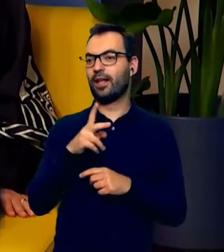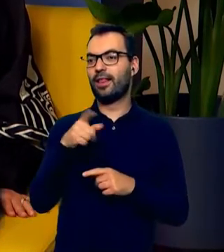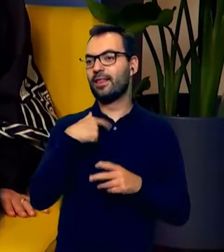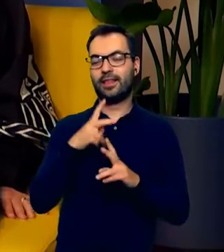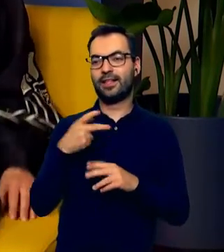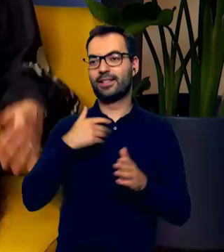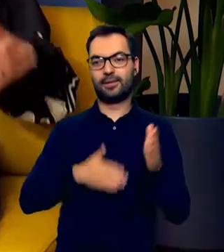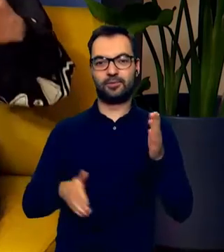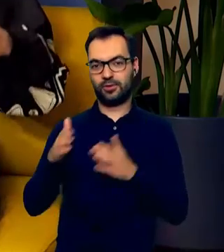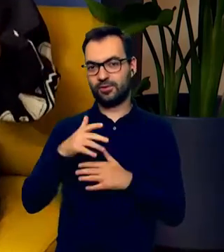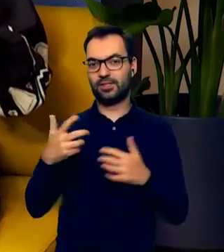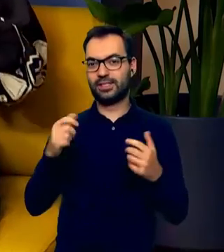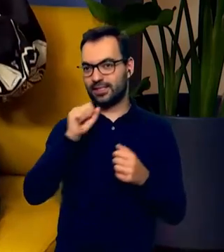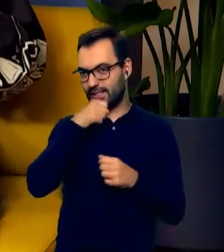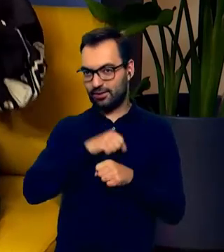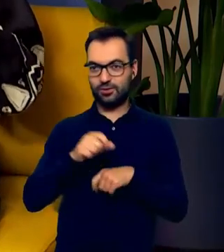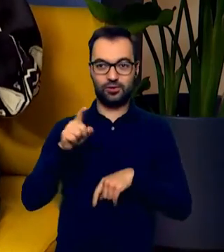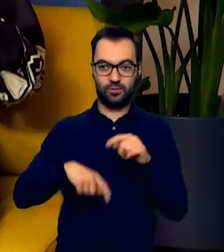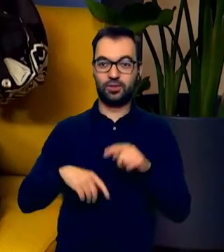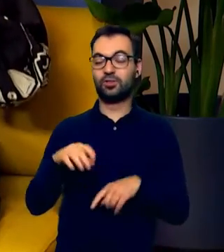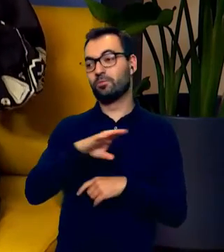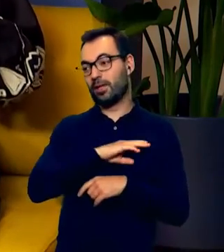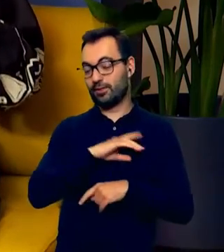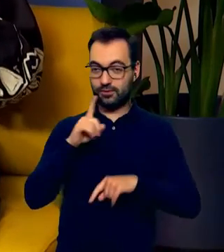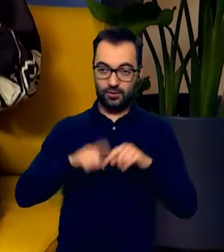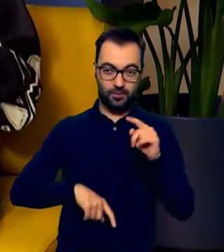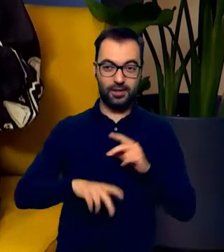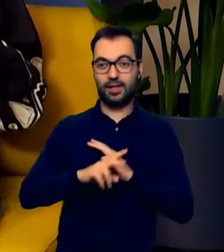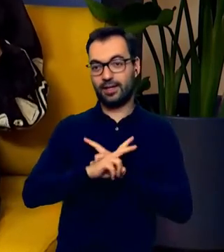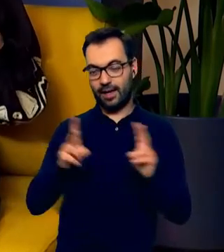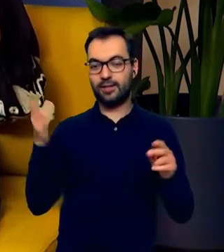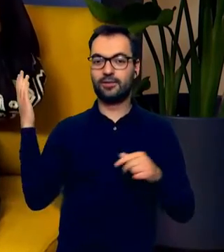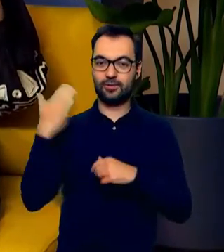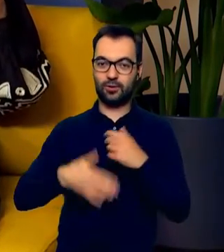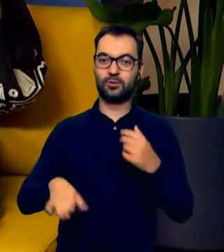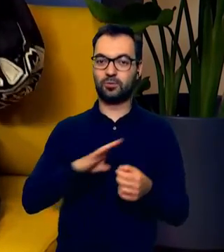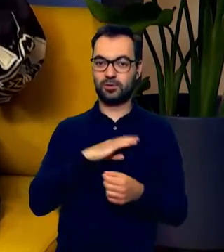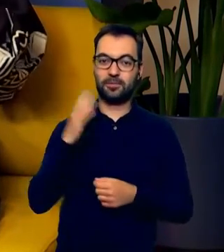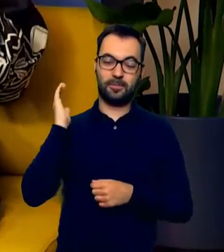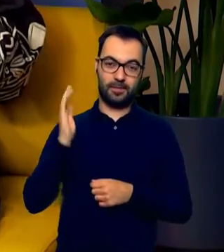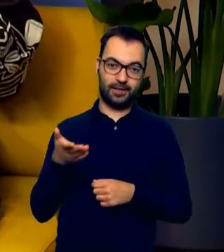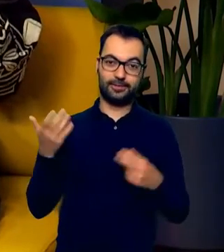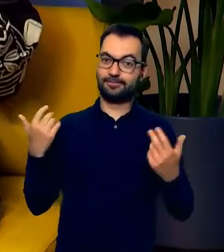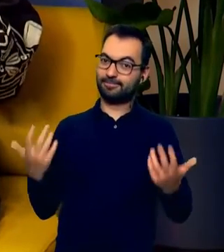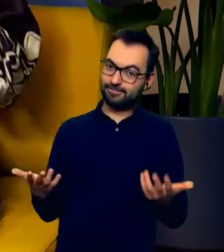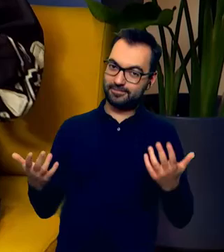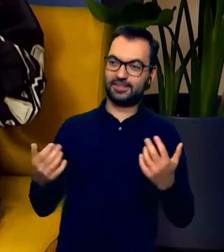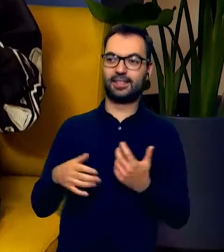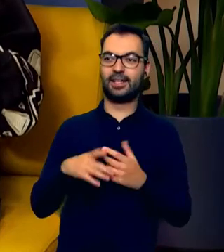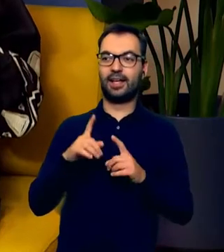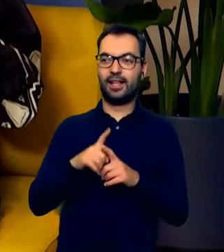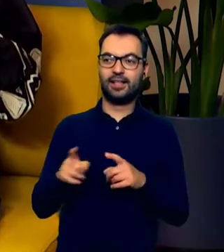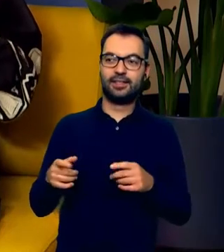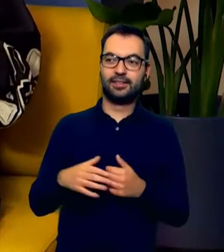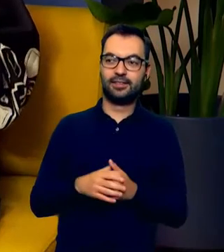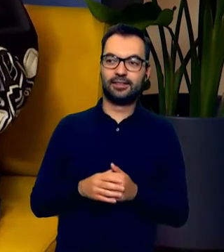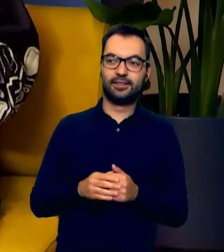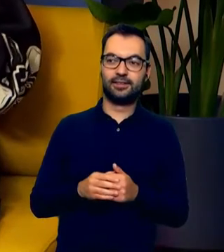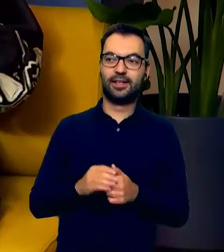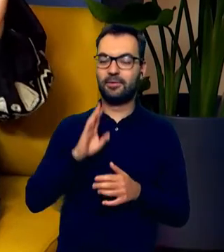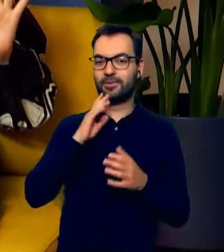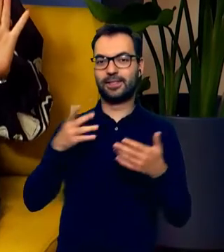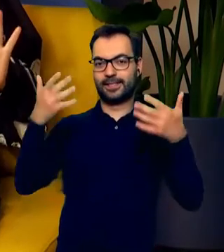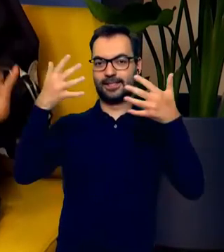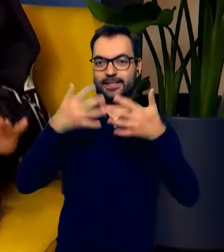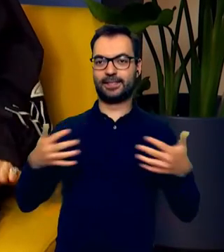nie przygotowuje. Starość jest normalna, śmierć jest normalna, wszyscy kiedyś umrzemy. Ale to mamy taką zasłonkę za pięćdziesiątką,